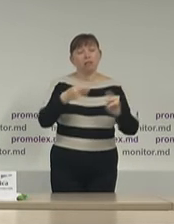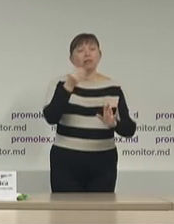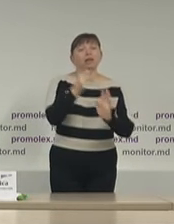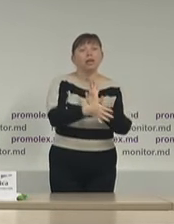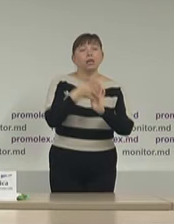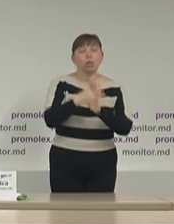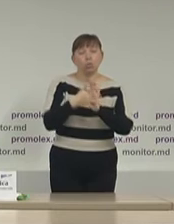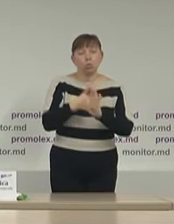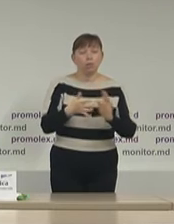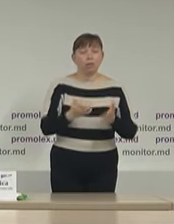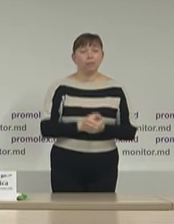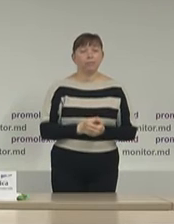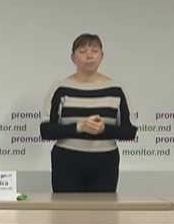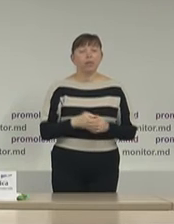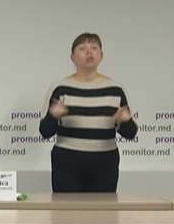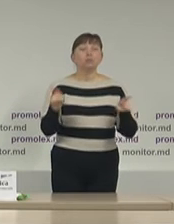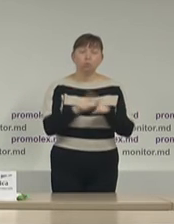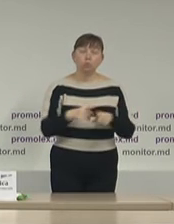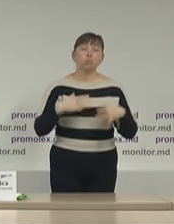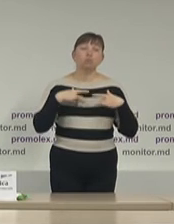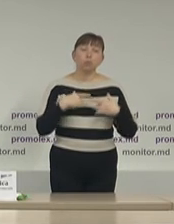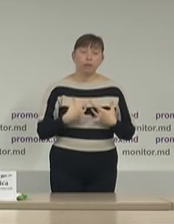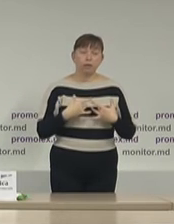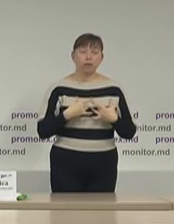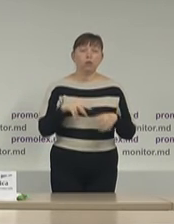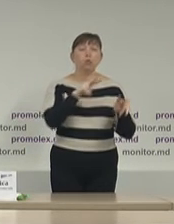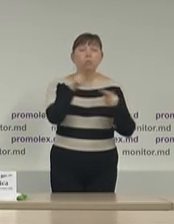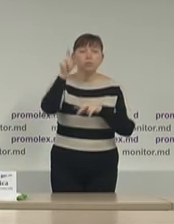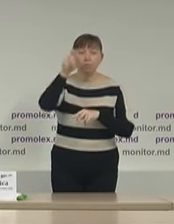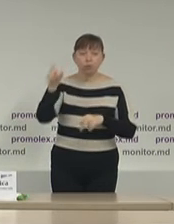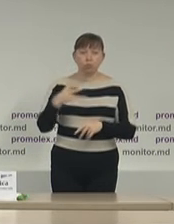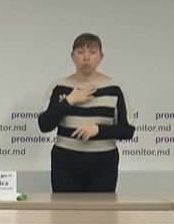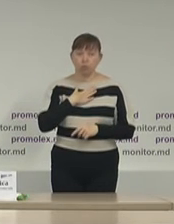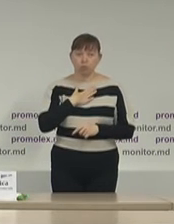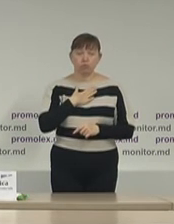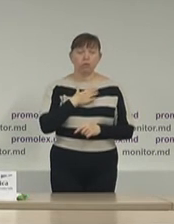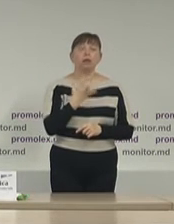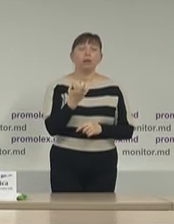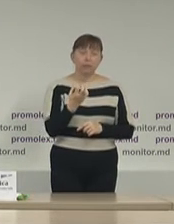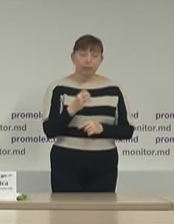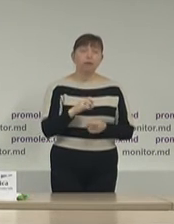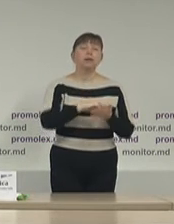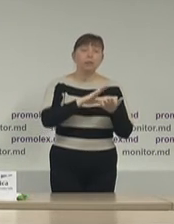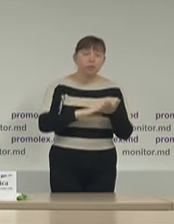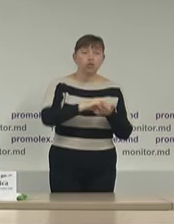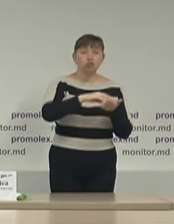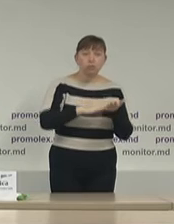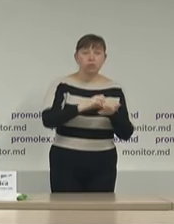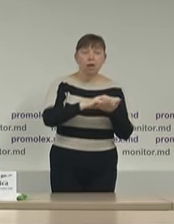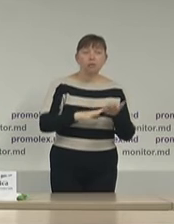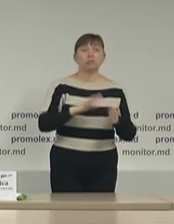cheltuieli declarate. Totuși, cu regret, observatorii noștri încă înregistrează situații